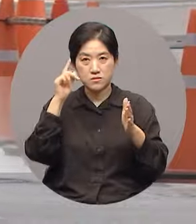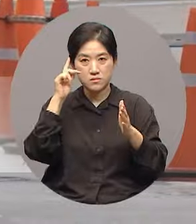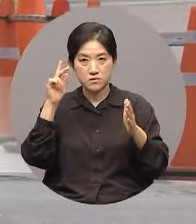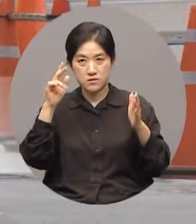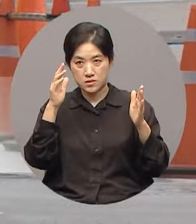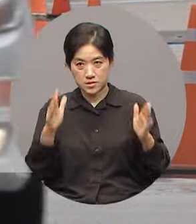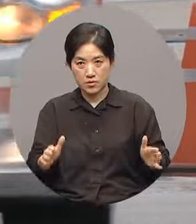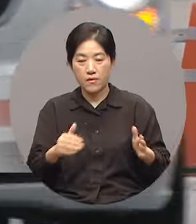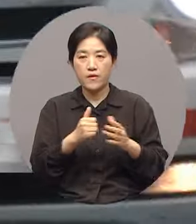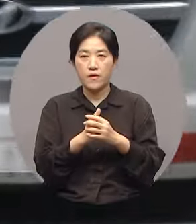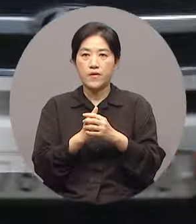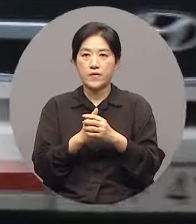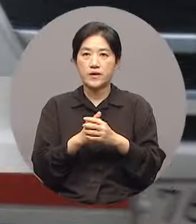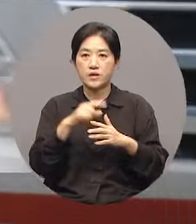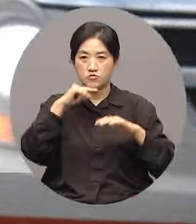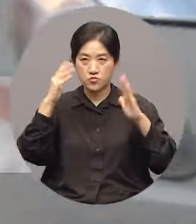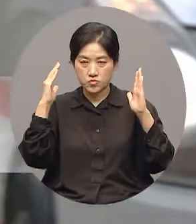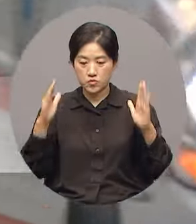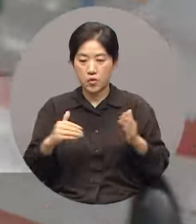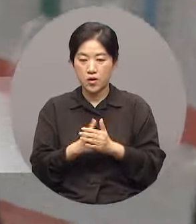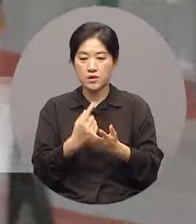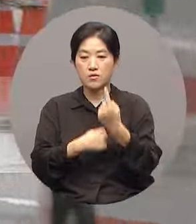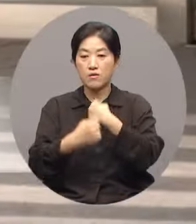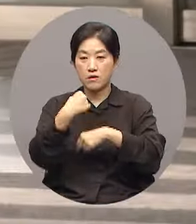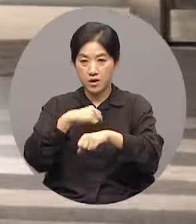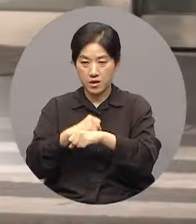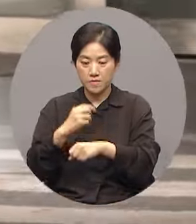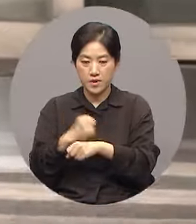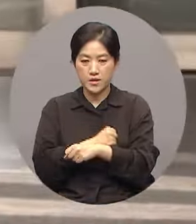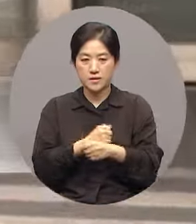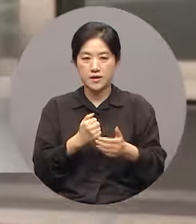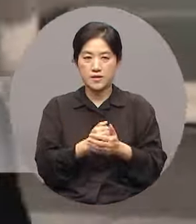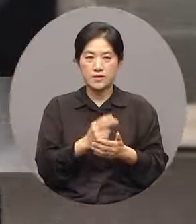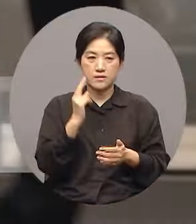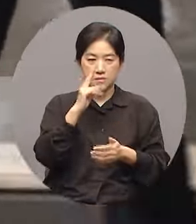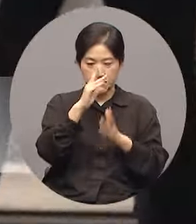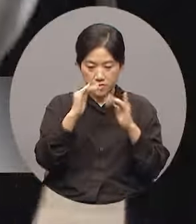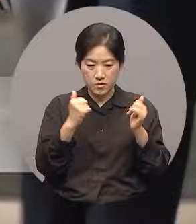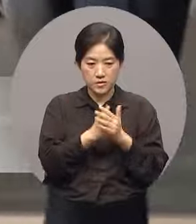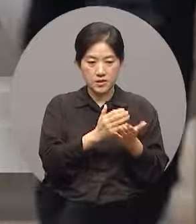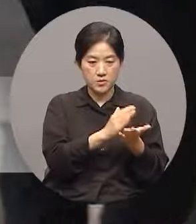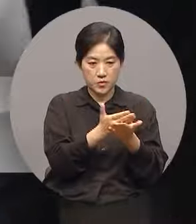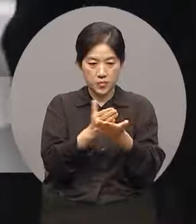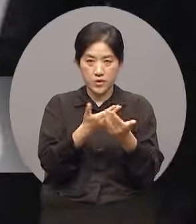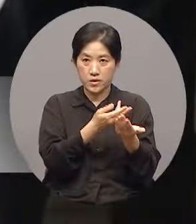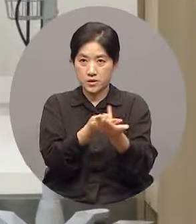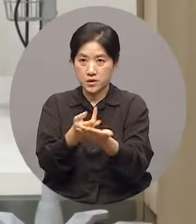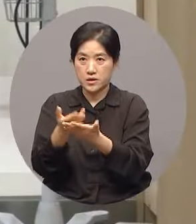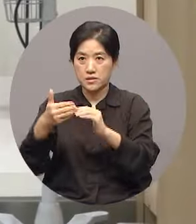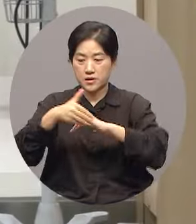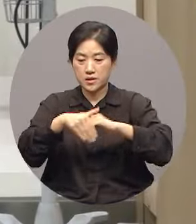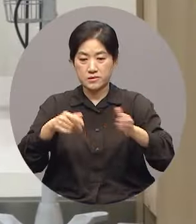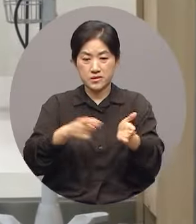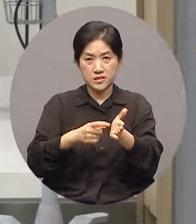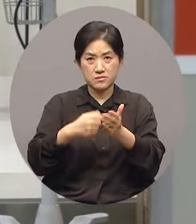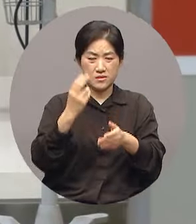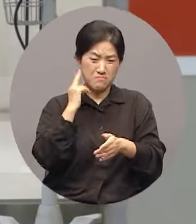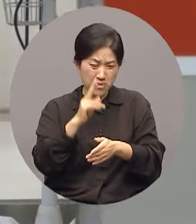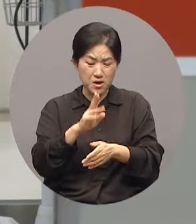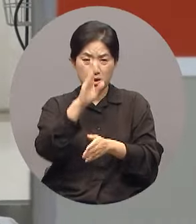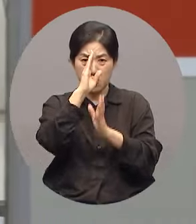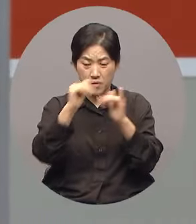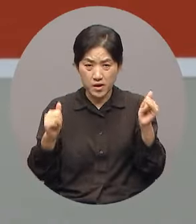병의원의 추가 신청을 받아 경증 환자를 분산시킬 계획이지만 응급실 중증 환자에 대한 진료 찾을 우려는